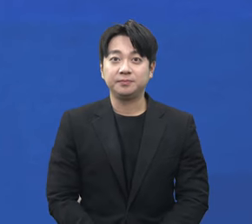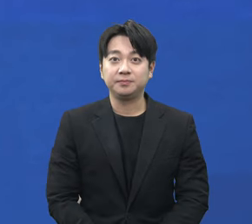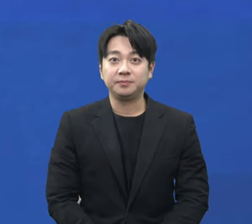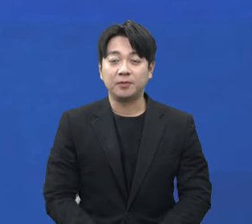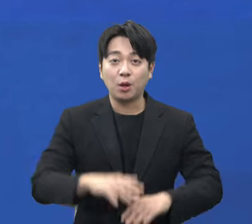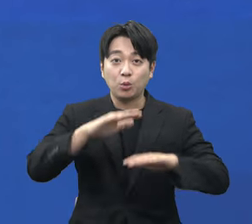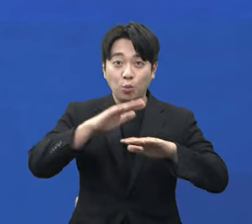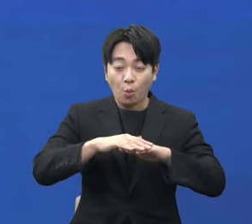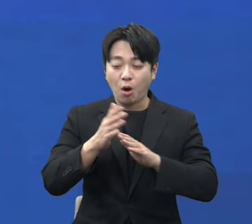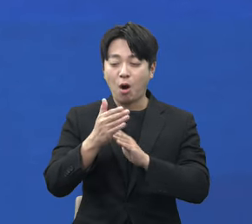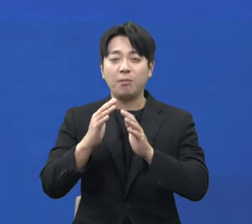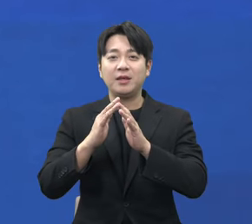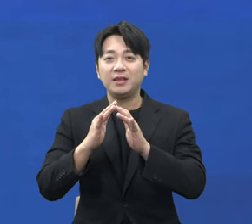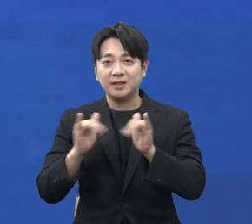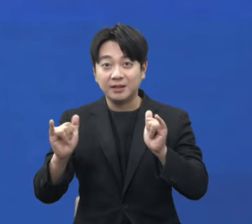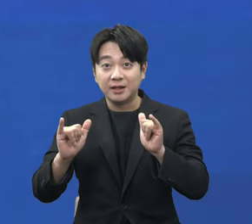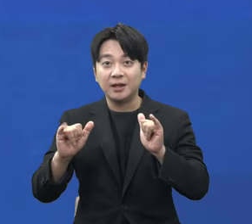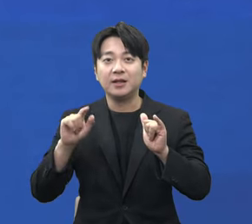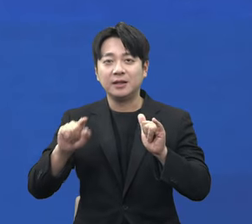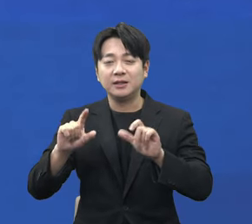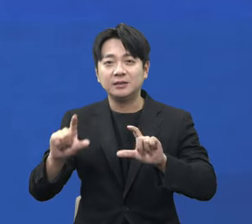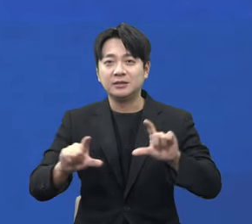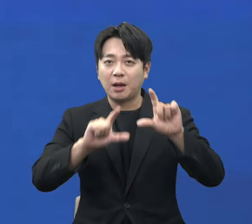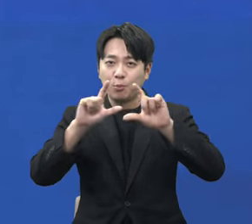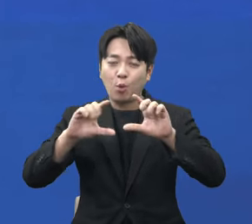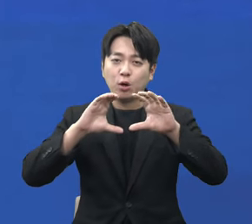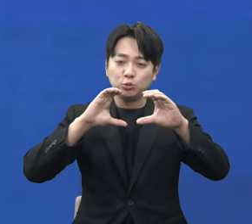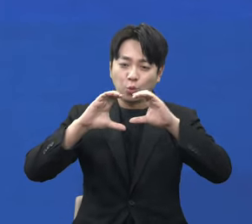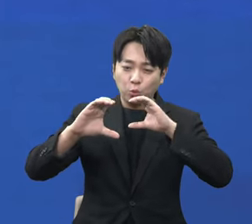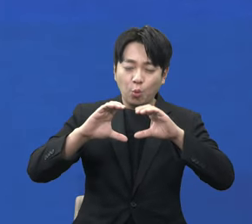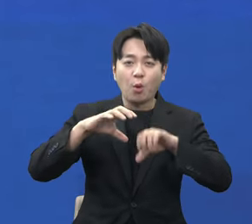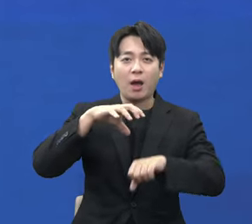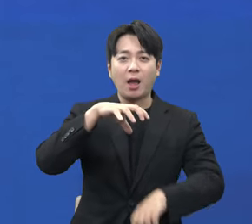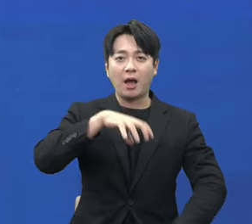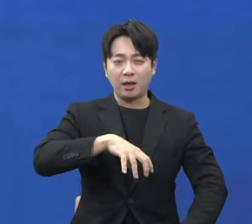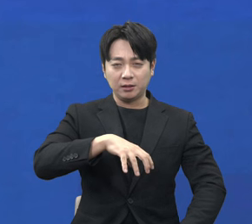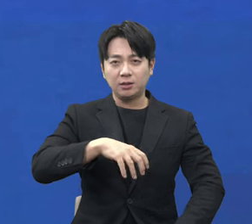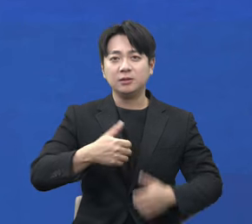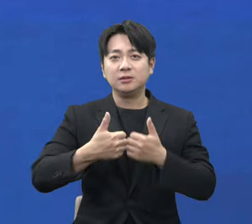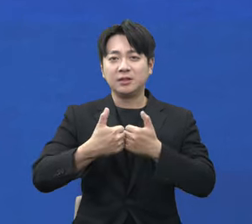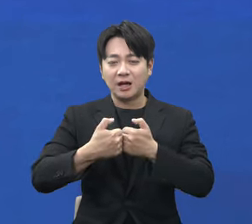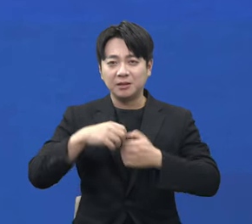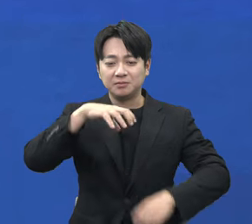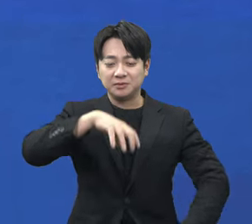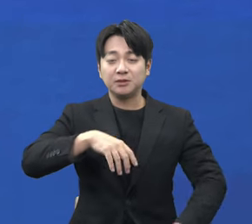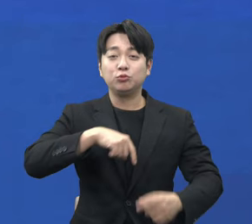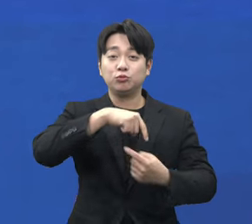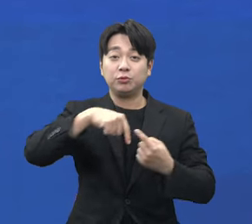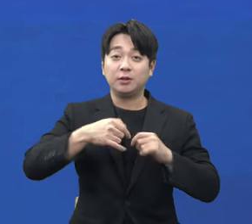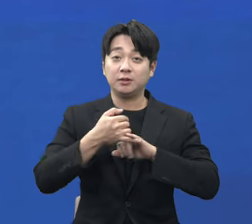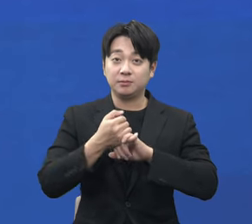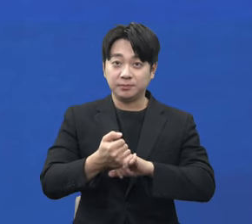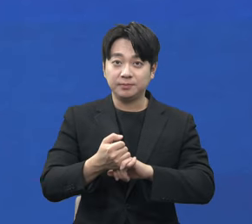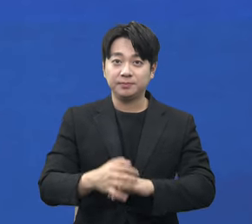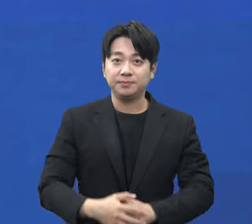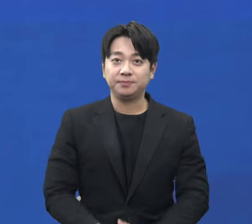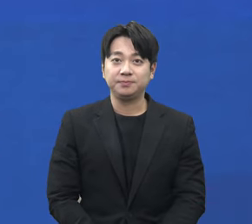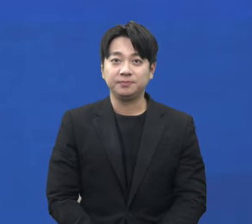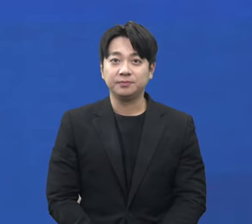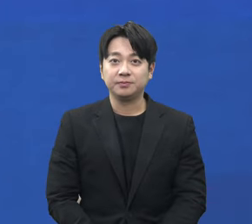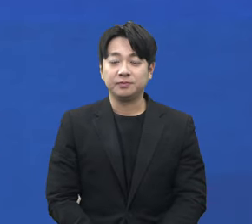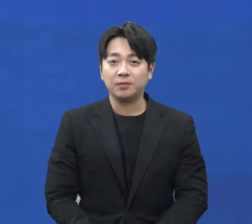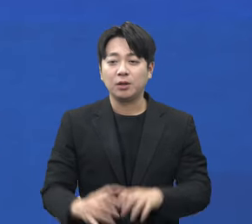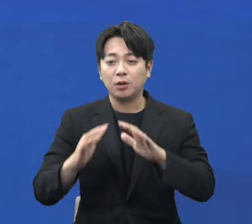삶을 소통할 수 있는 민원 소통실을 운영하도록 하겠습니다. 소득 안정을